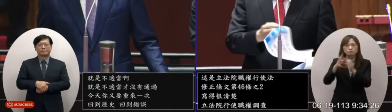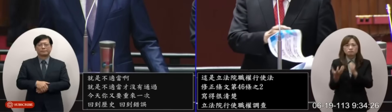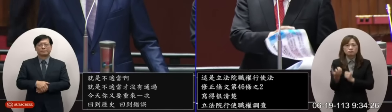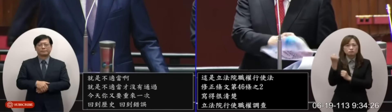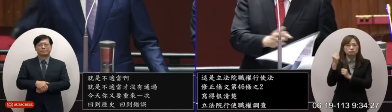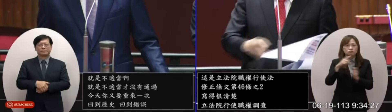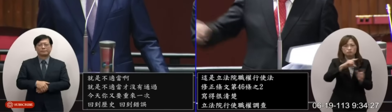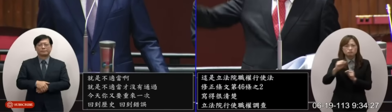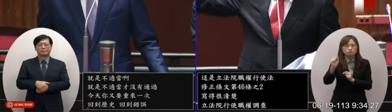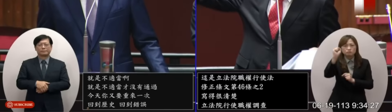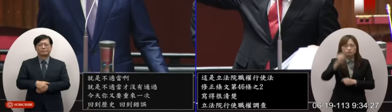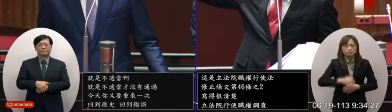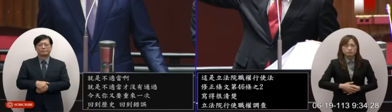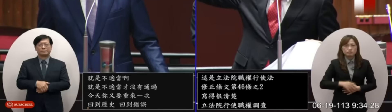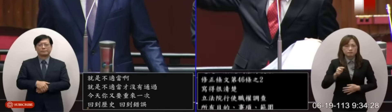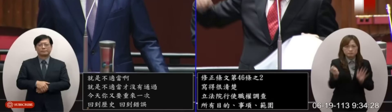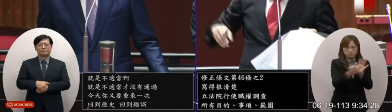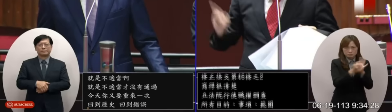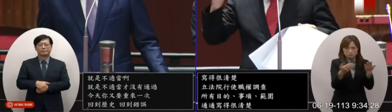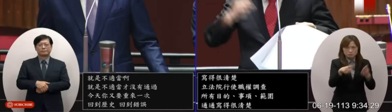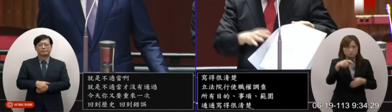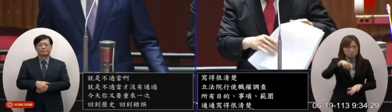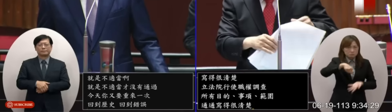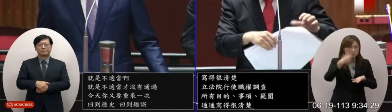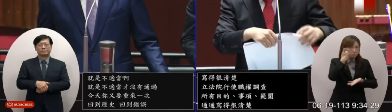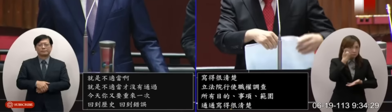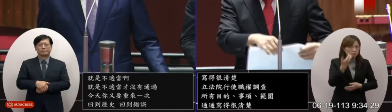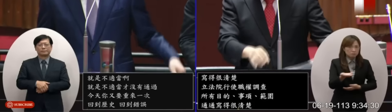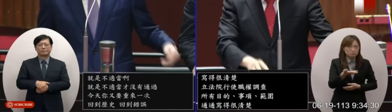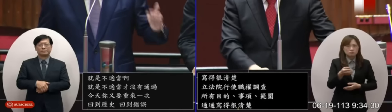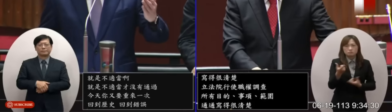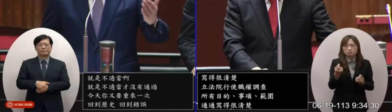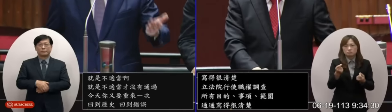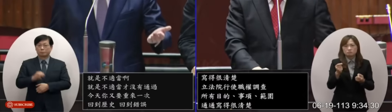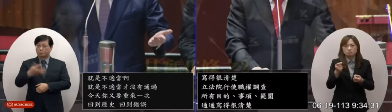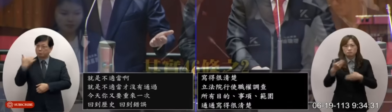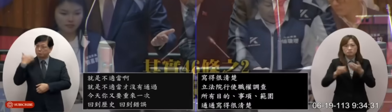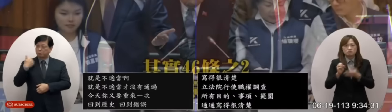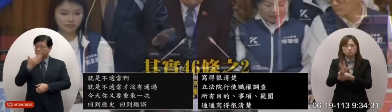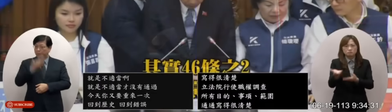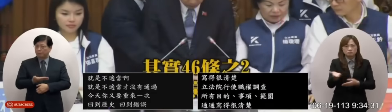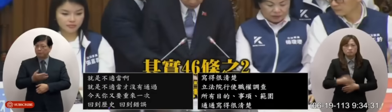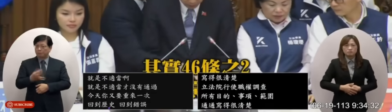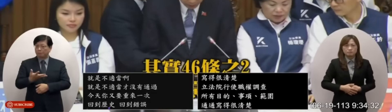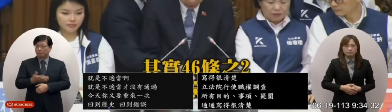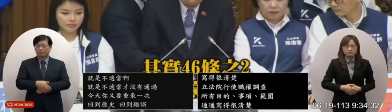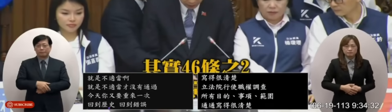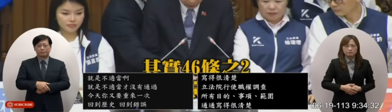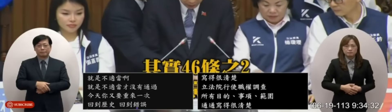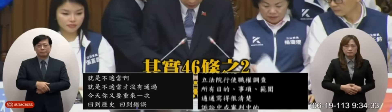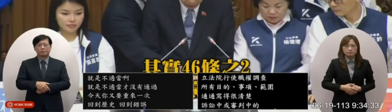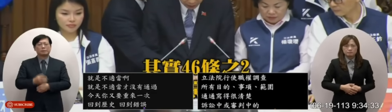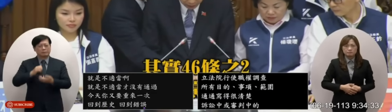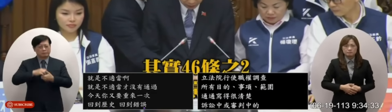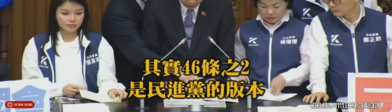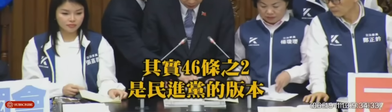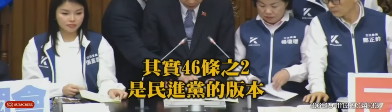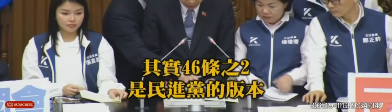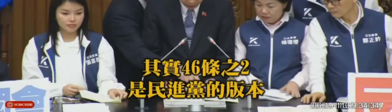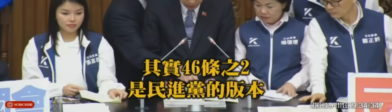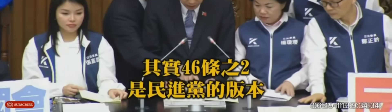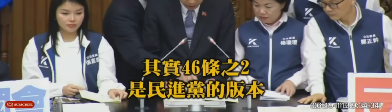界定得非常清楚。这个是案子是谁提的？来，我们播放一下。 那为什么当时没有过？ 就是你认为不适